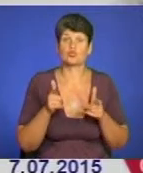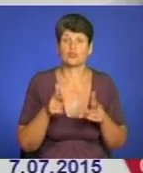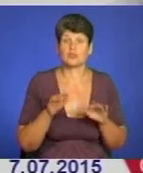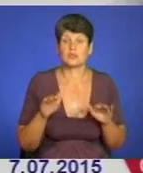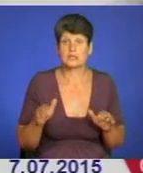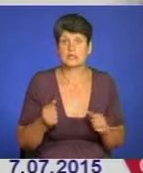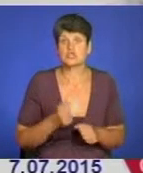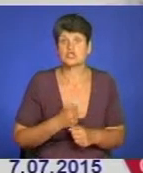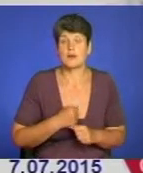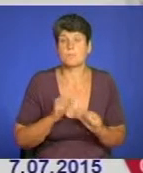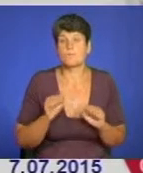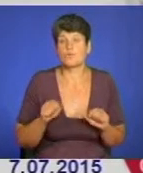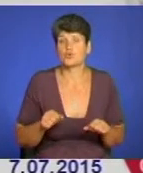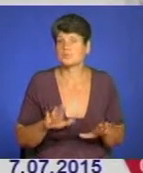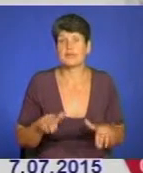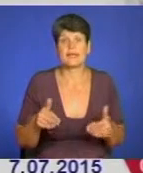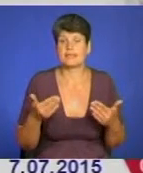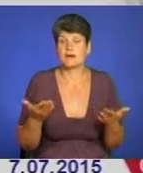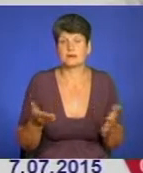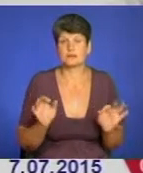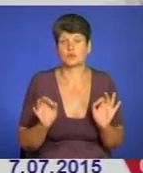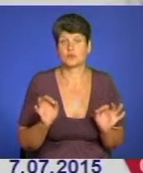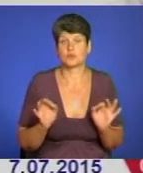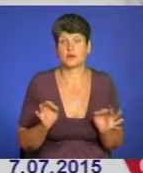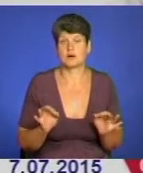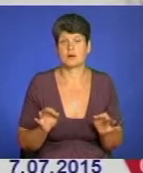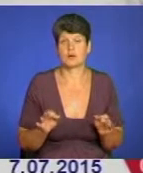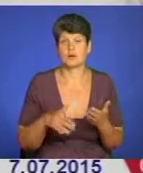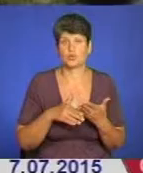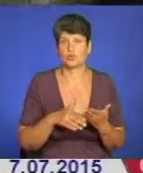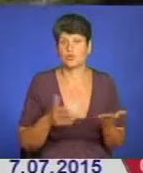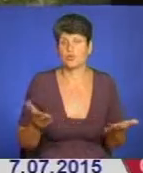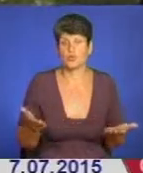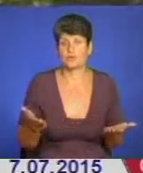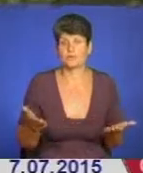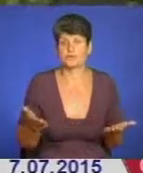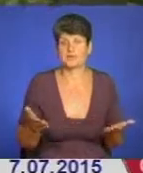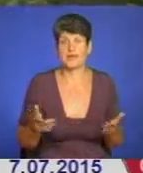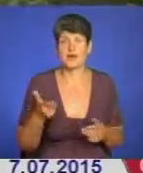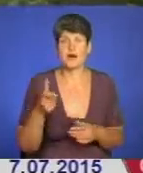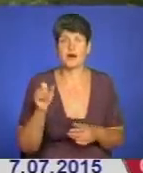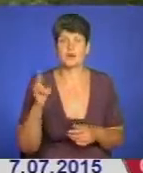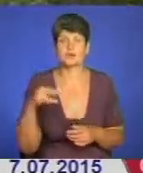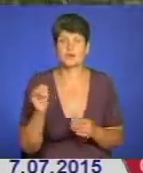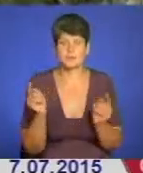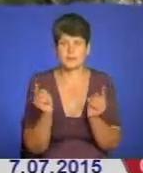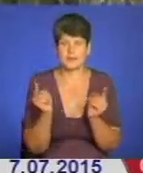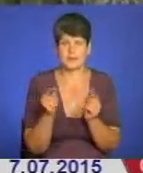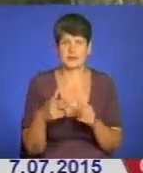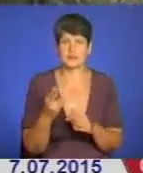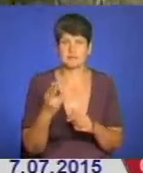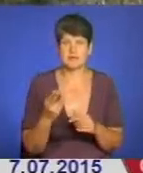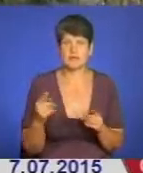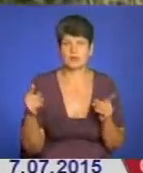жаль, ми можемо і не дати нормальної, спеціалізованої такої допомоги. Гадюки звичайні невеликі змії. Зазвичай